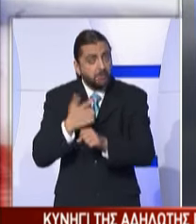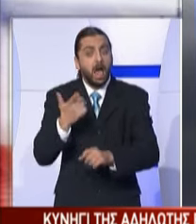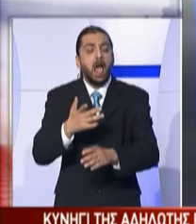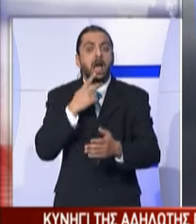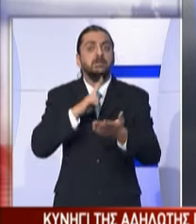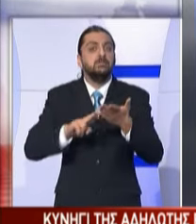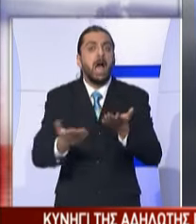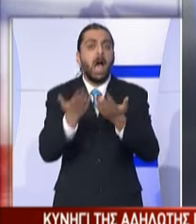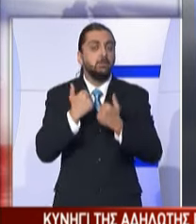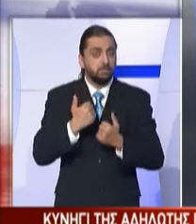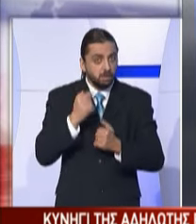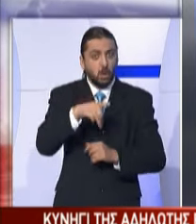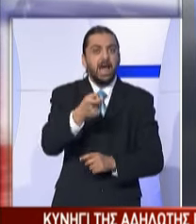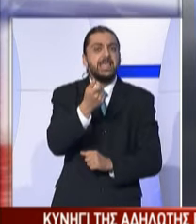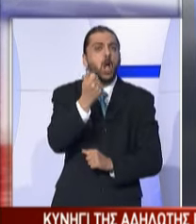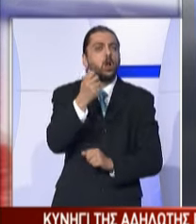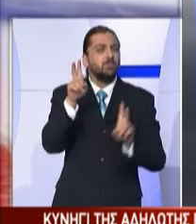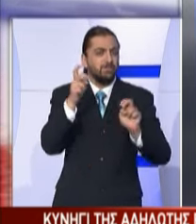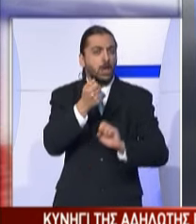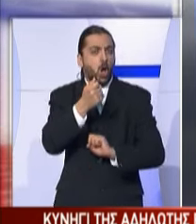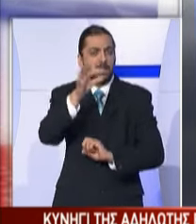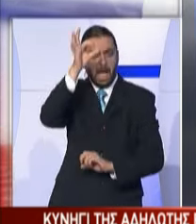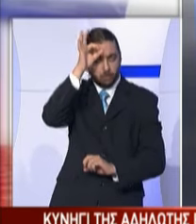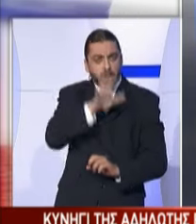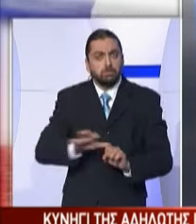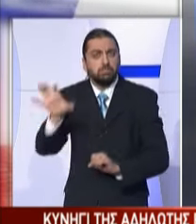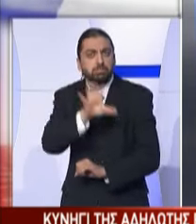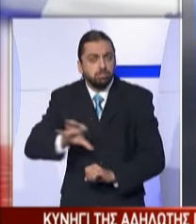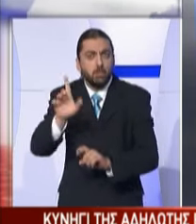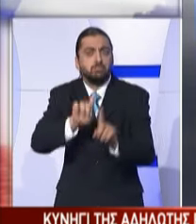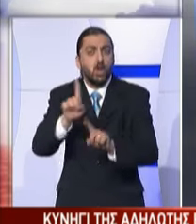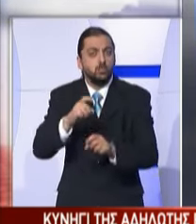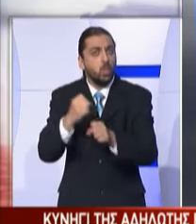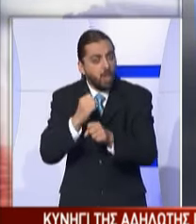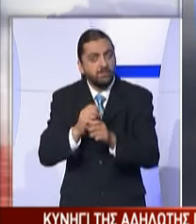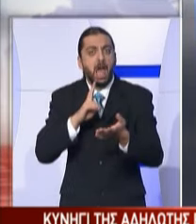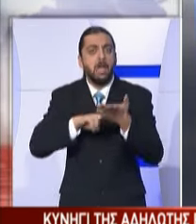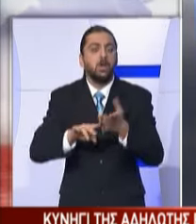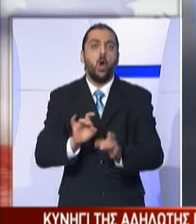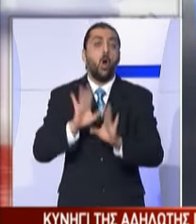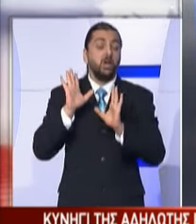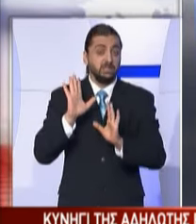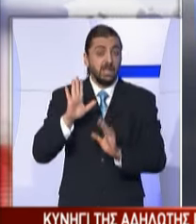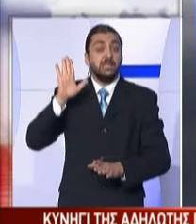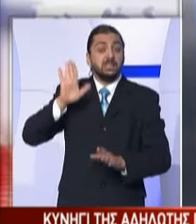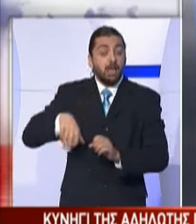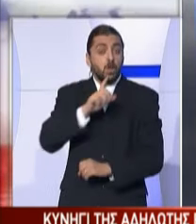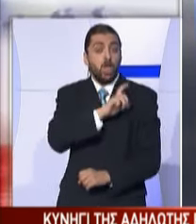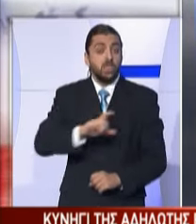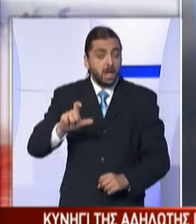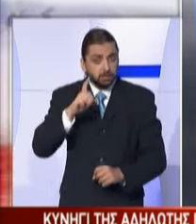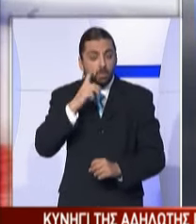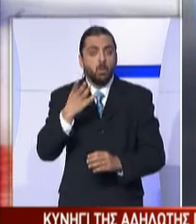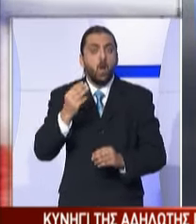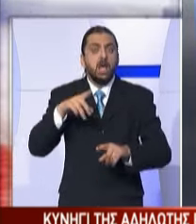αστυνομία, συνδράμοντας το έργο που έχει ξεκινήσει εδώ και καιρό το Υπουργείο Εργασίας. Η ανασφάλιστη εργασία έχει πάρει το τελευταίο διάστημα εκρηκτικές διαστάσεις